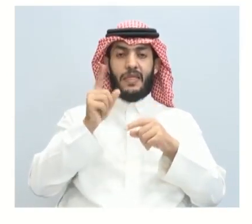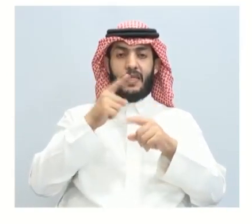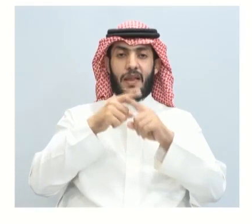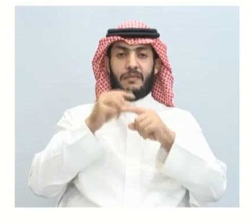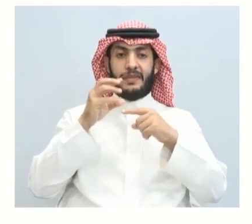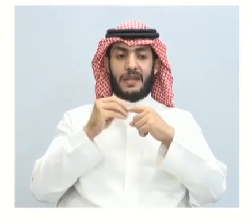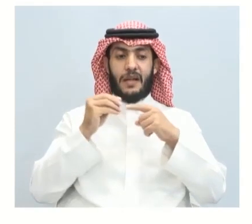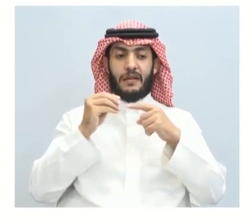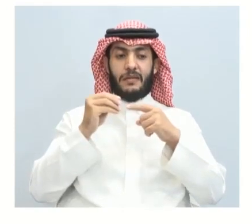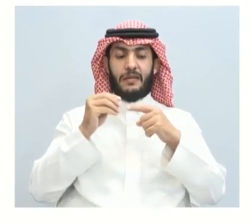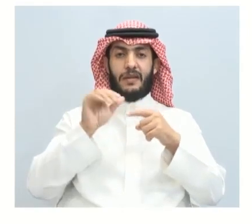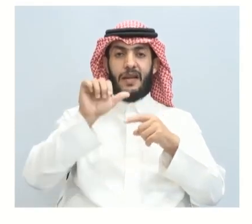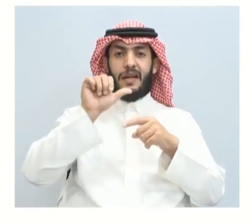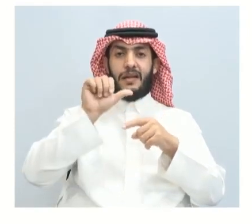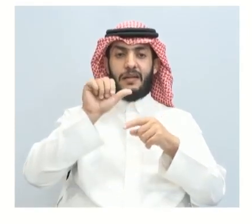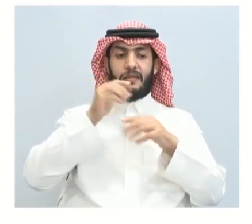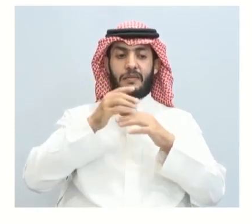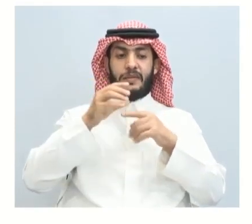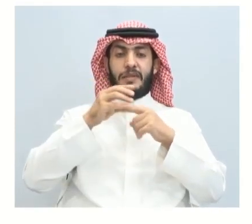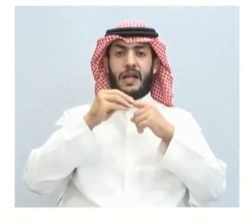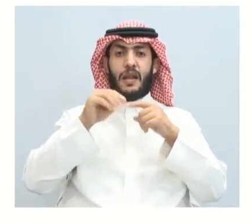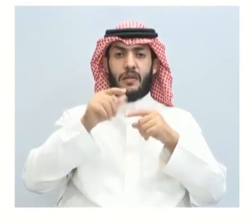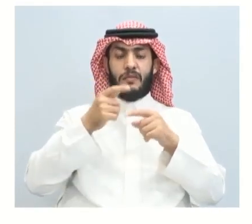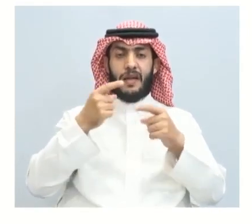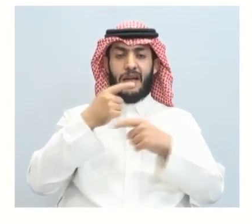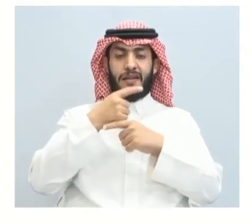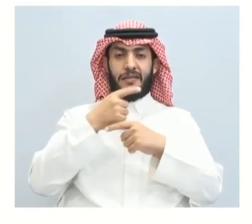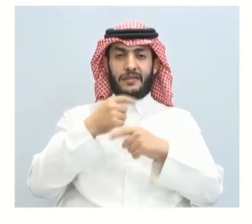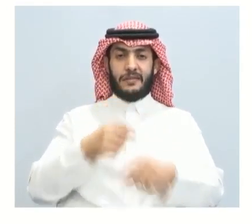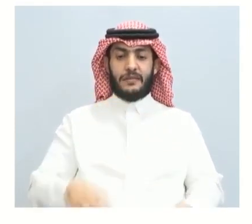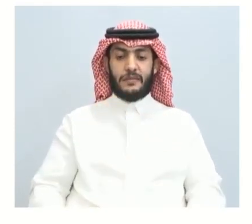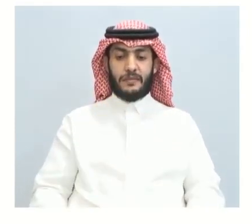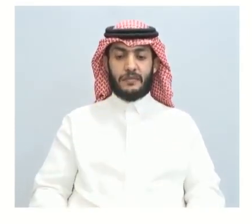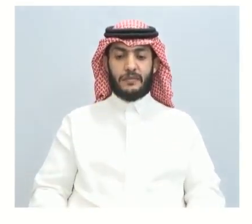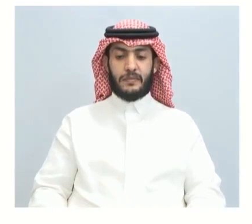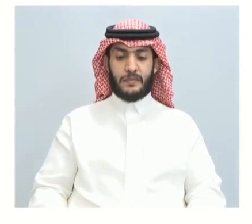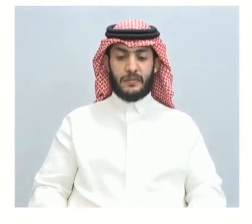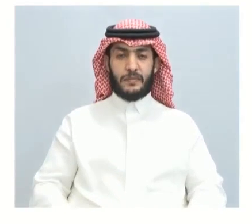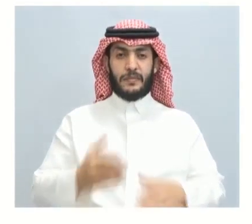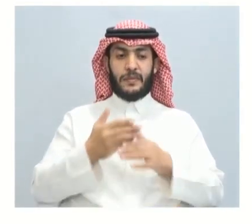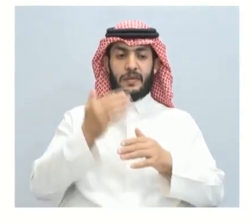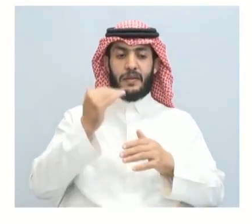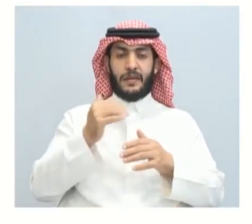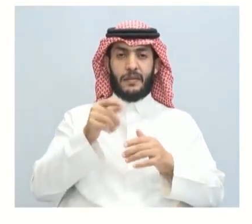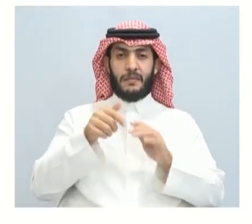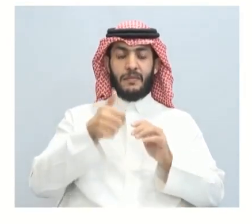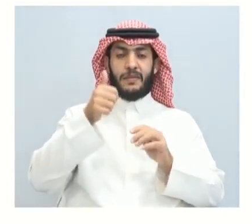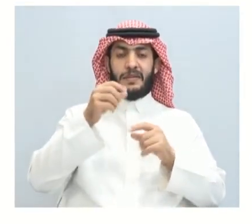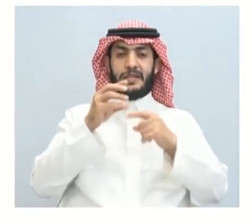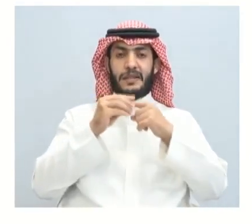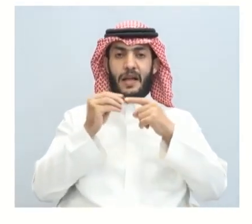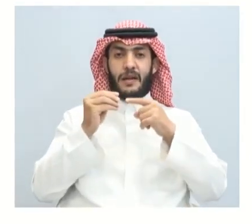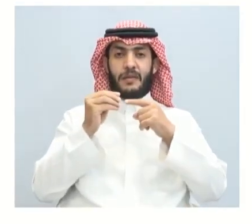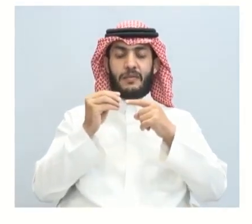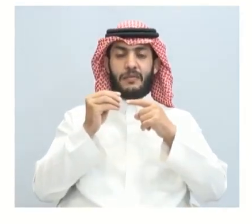سالب للاي كذا السالب هذا بيعطيك انعكاس الحاله واي هذه بتعطيك تمدد فتتعامل مع السالب